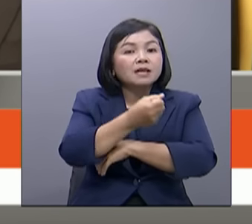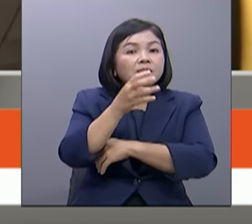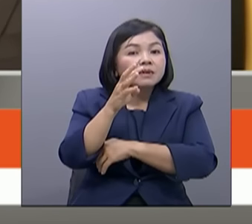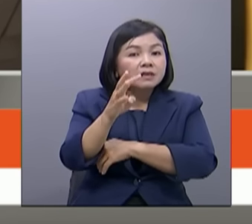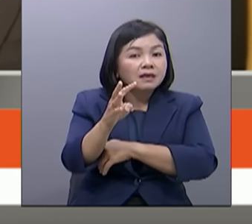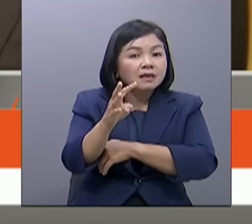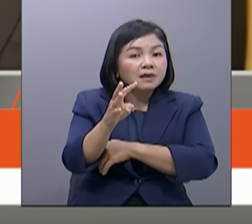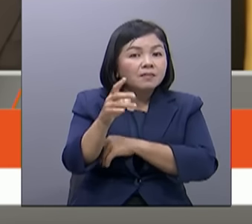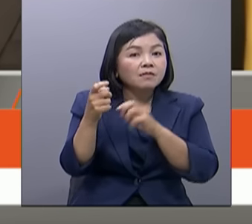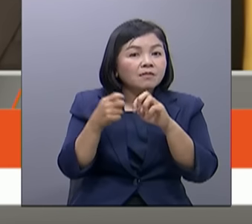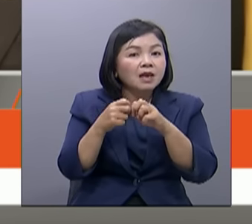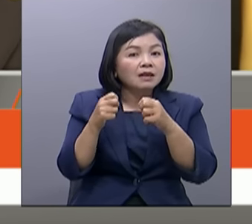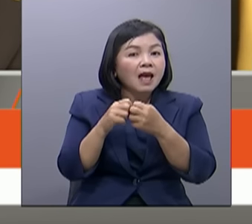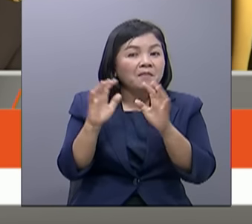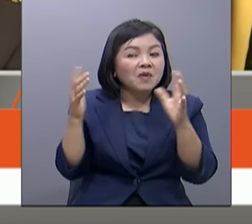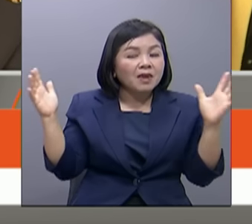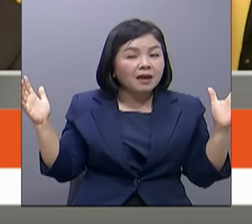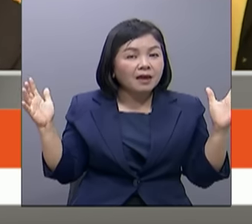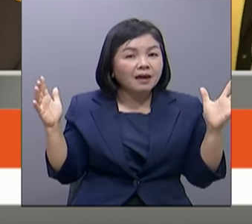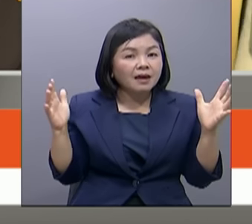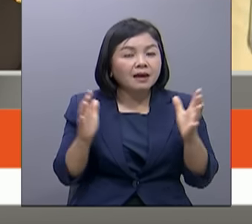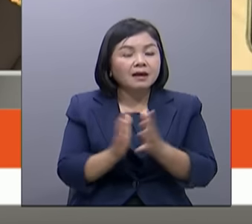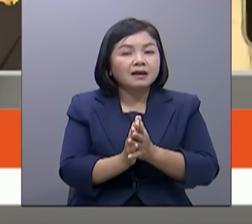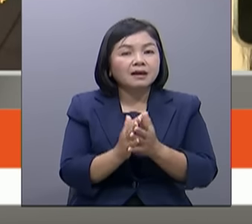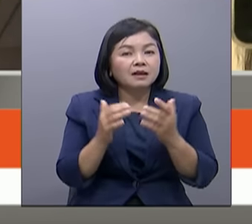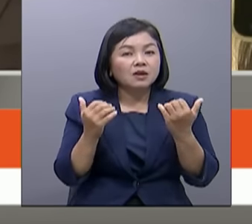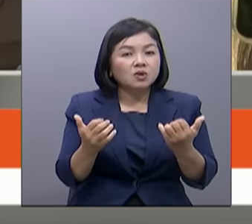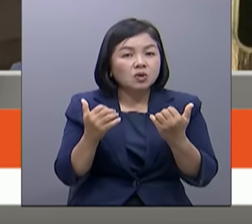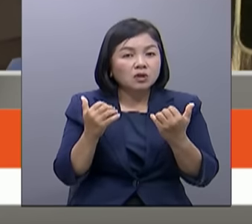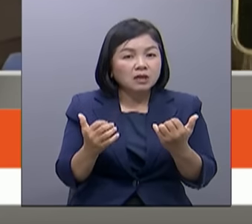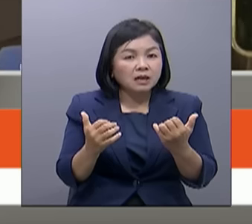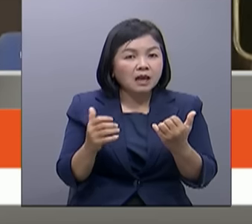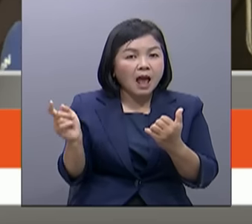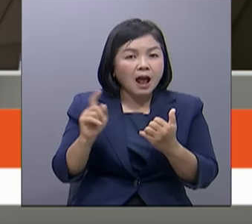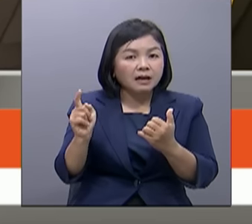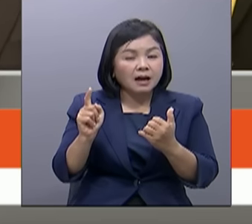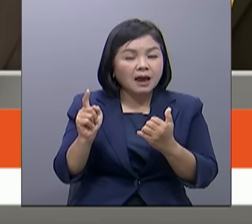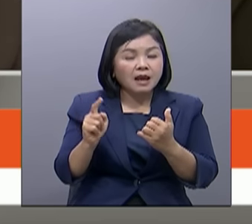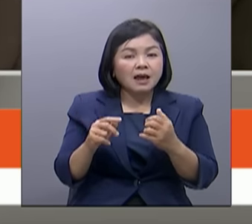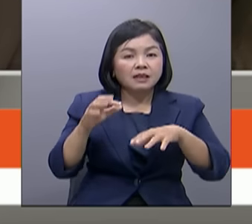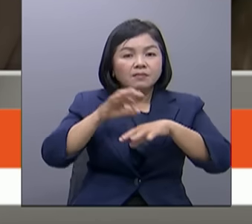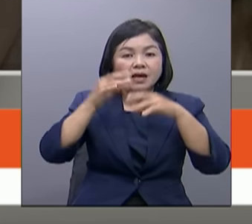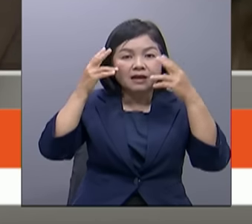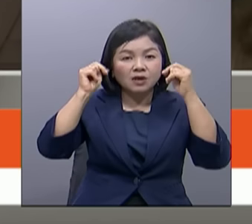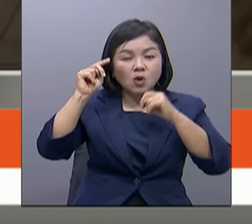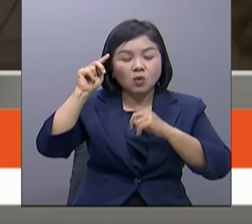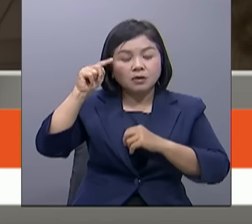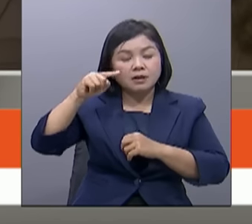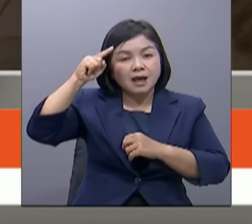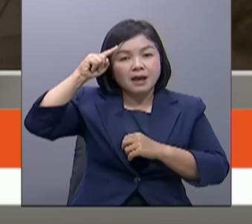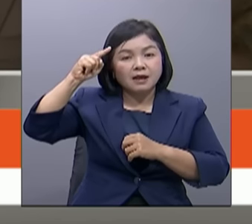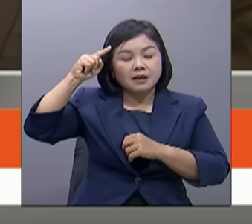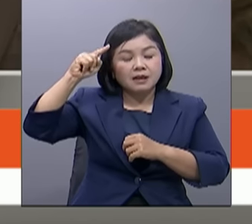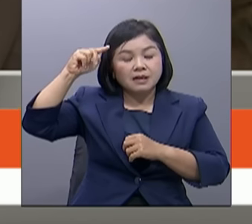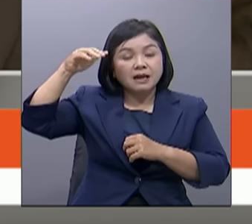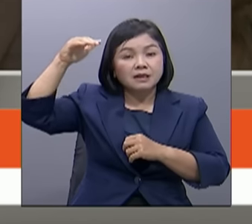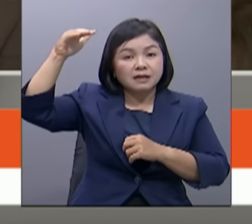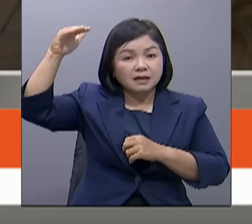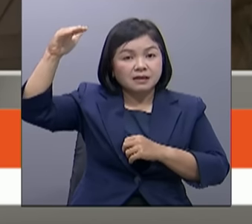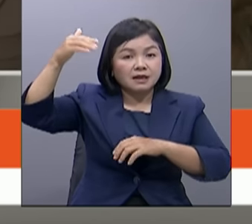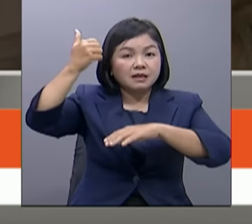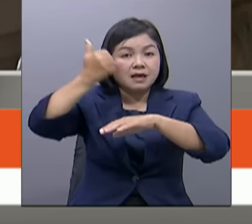ในกอไผ่มีแต่หน่อไม้กรณีคดีของคุณเศรษฐาที่ศาลรัฐธรรมนูญ ค่ะ นะครับเพราะว่าระยะเวล